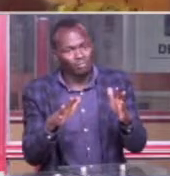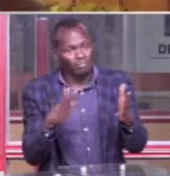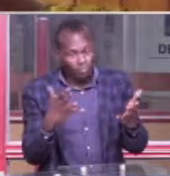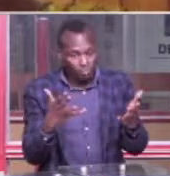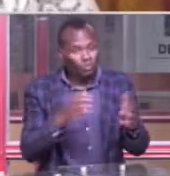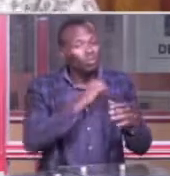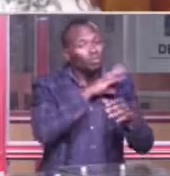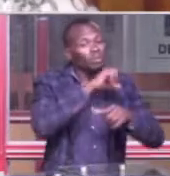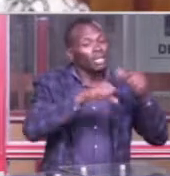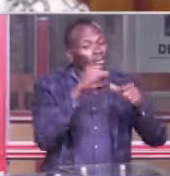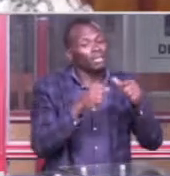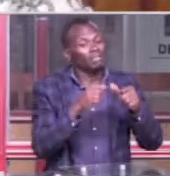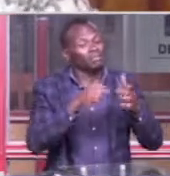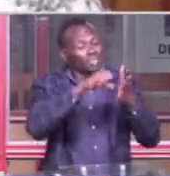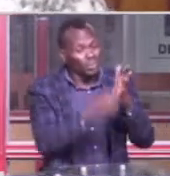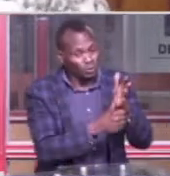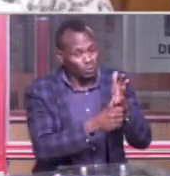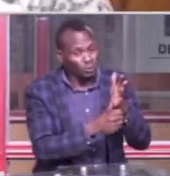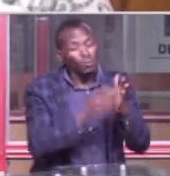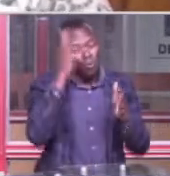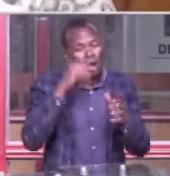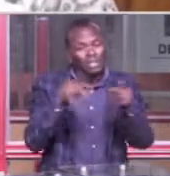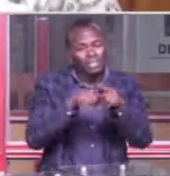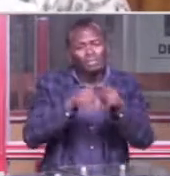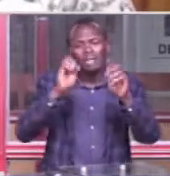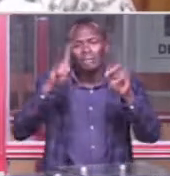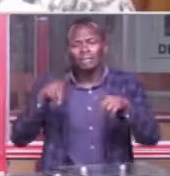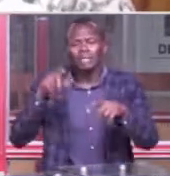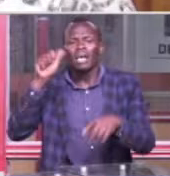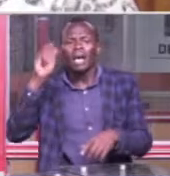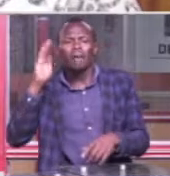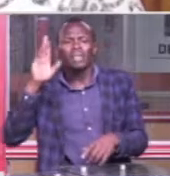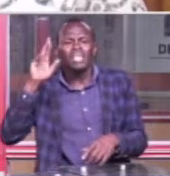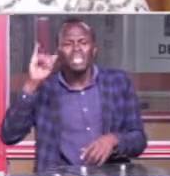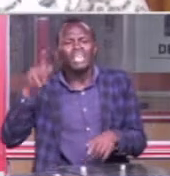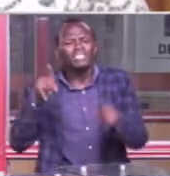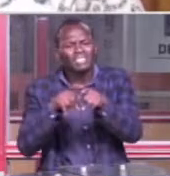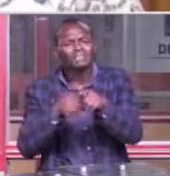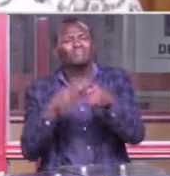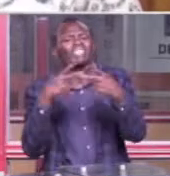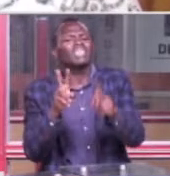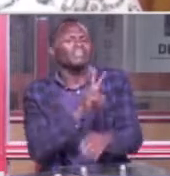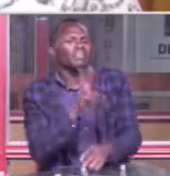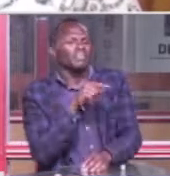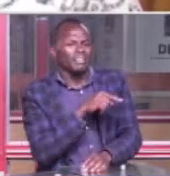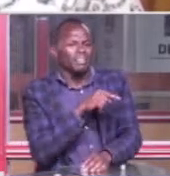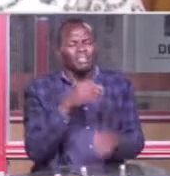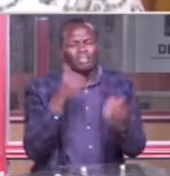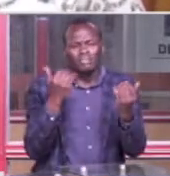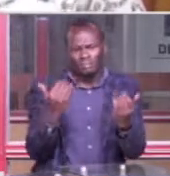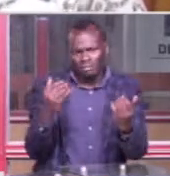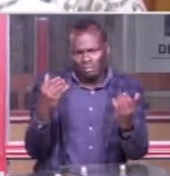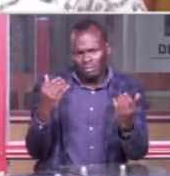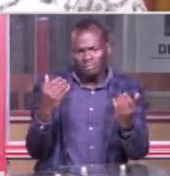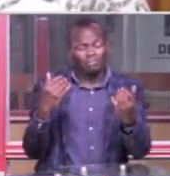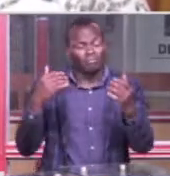byatandika. People of West Nile, people of Koboko in particular, are all worried because Honorable Anite is a